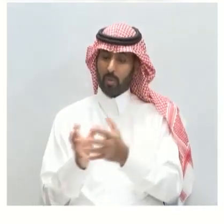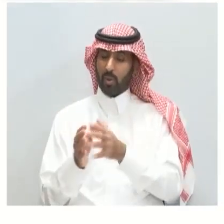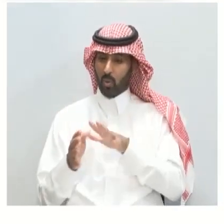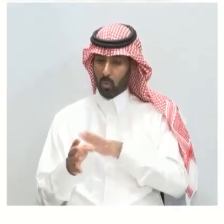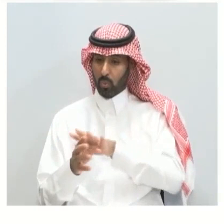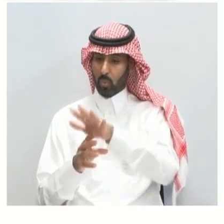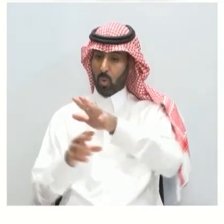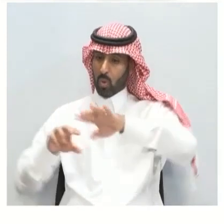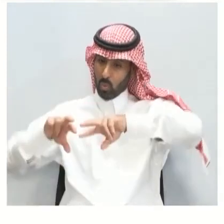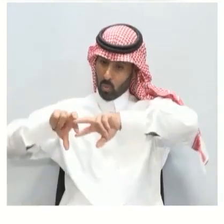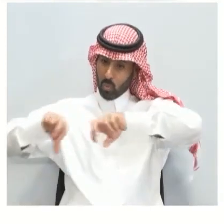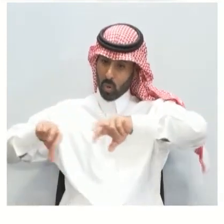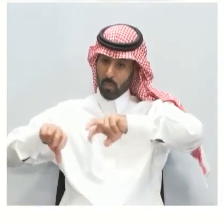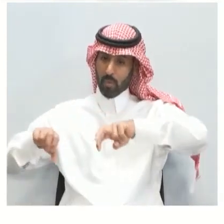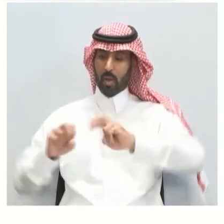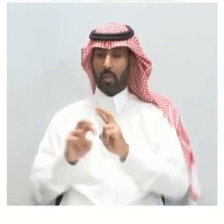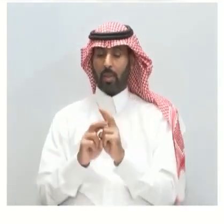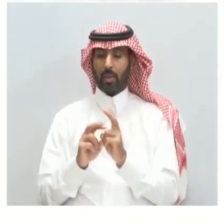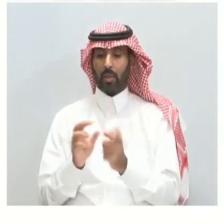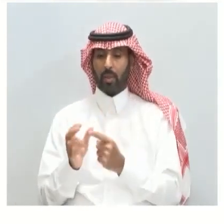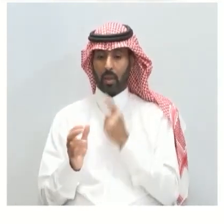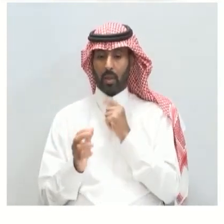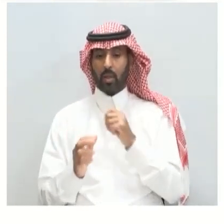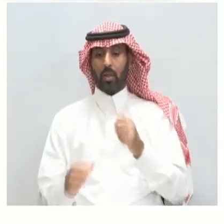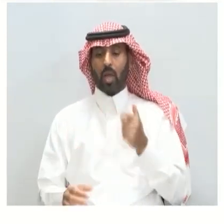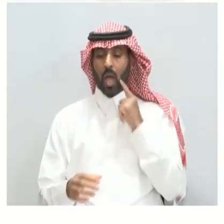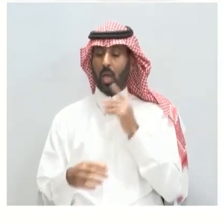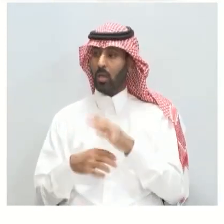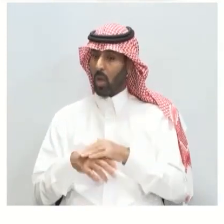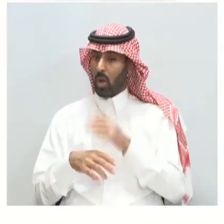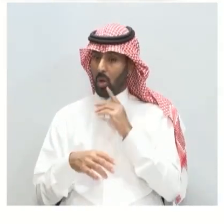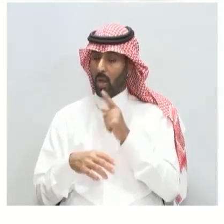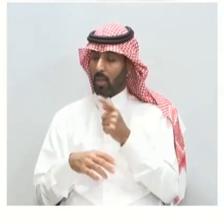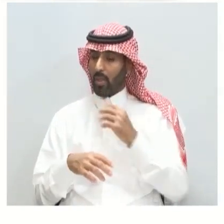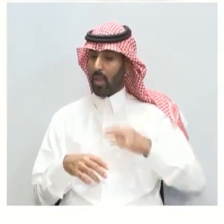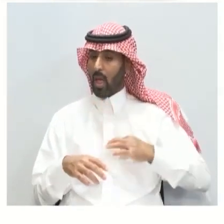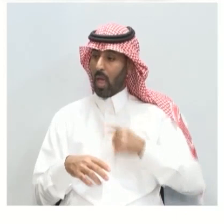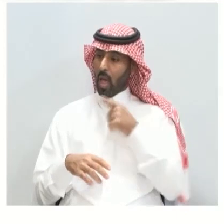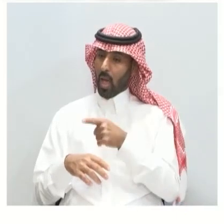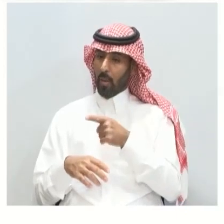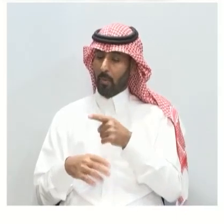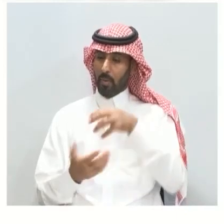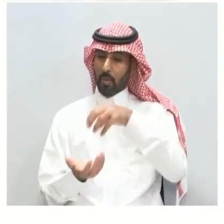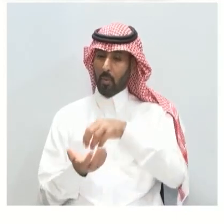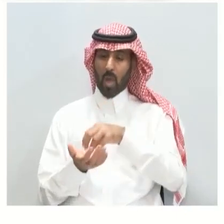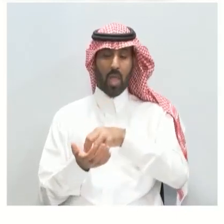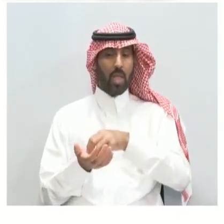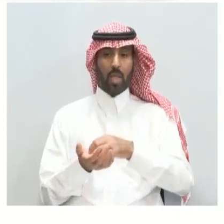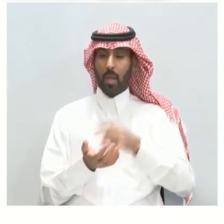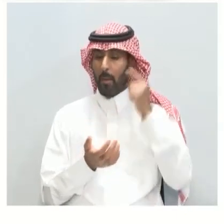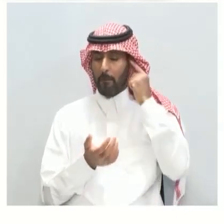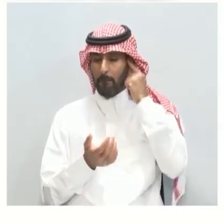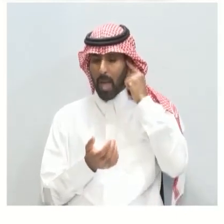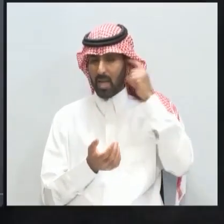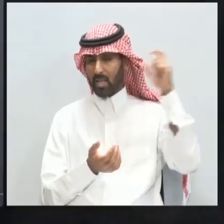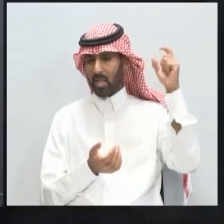ابحاثه كقولهم كل ما كان فيه يا ايها الذين امنوا فهو مدني وما كان فيه يا ايها الناس فهو مكي هذا ياتي معنا